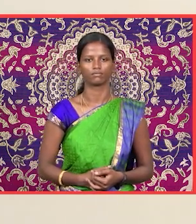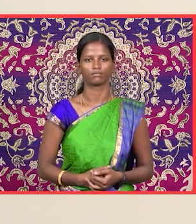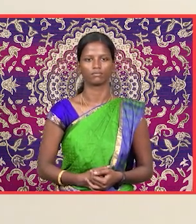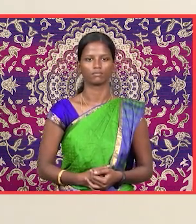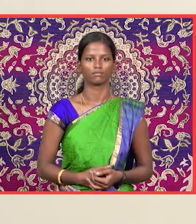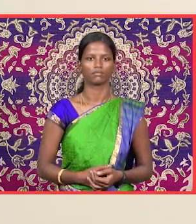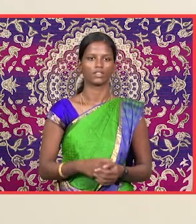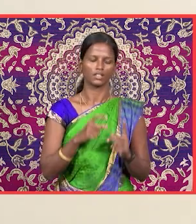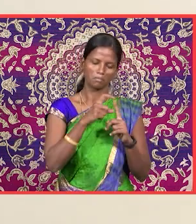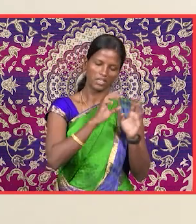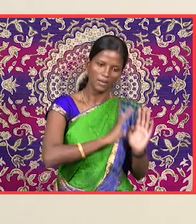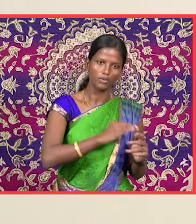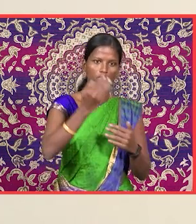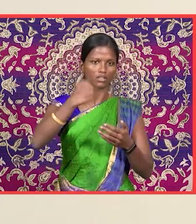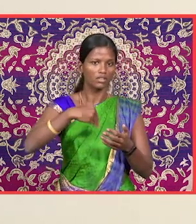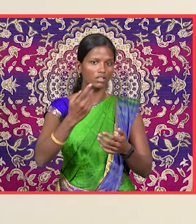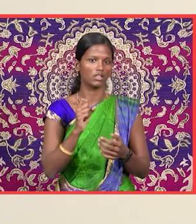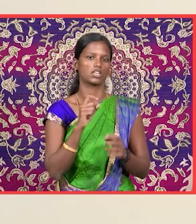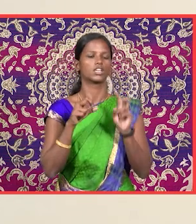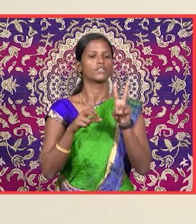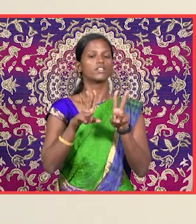பி மைனஸ் இதை கேன்சல் பண்ணோம்னா